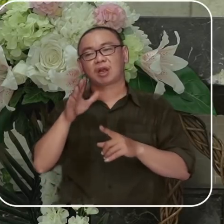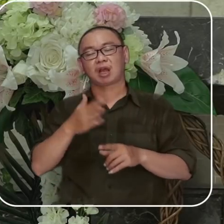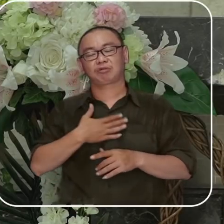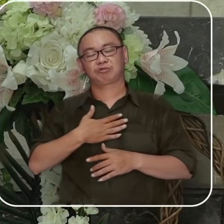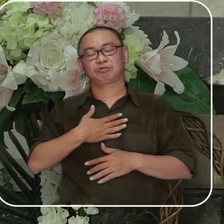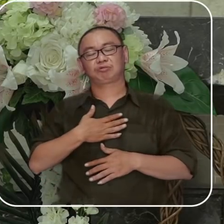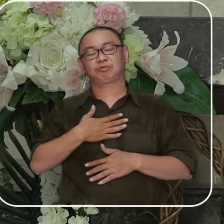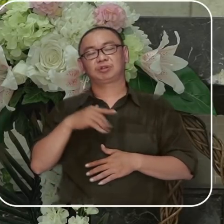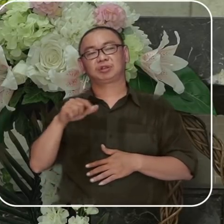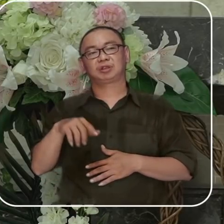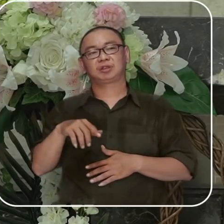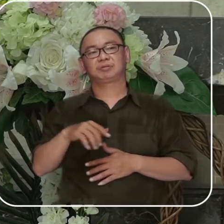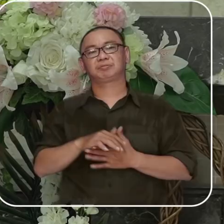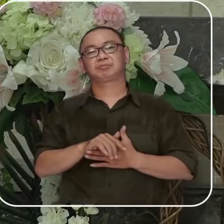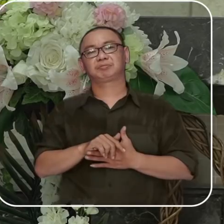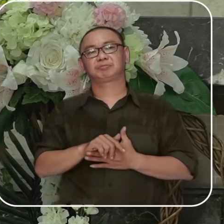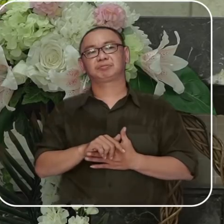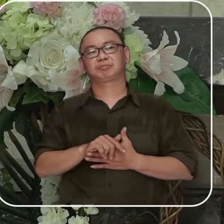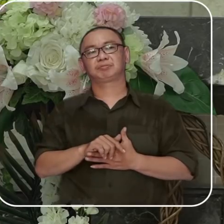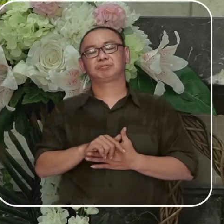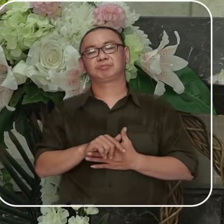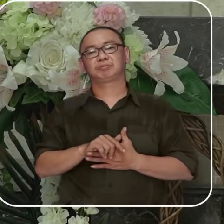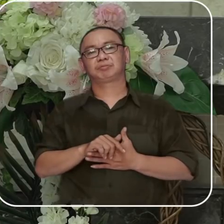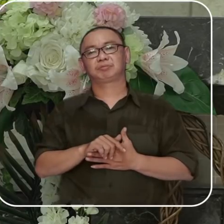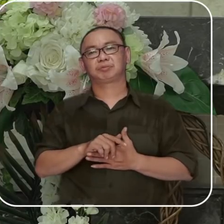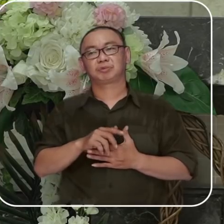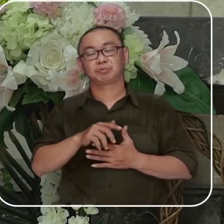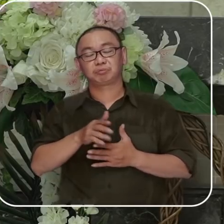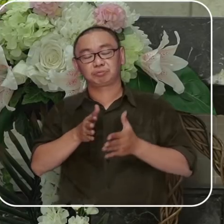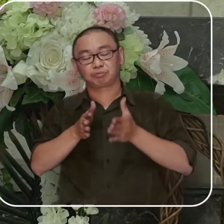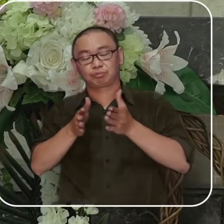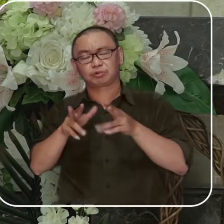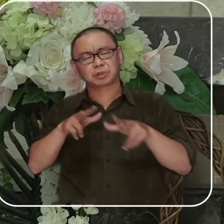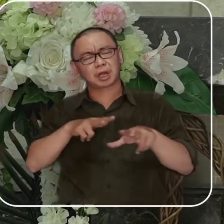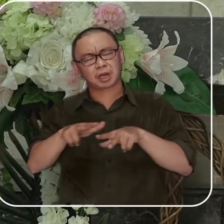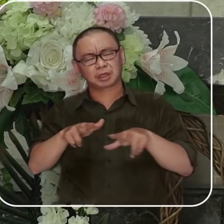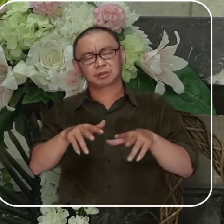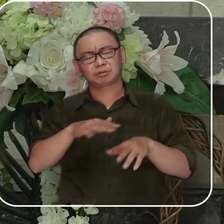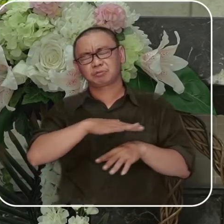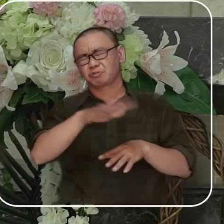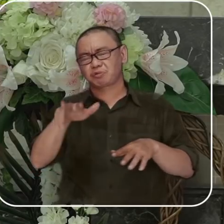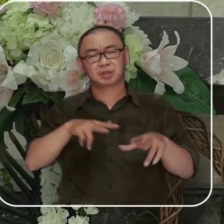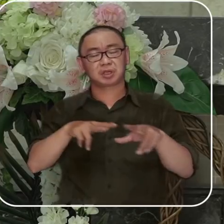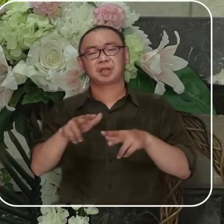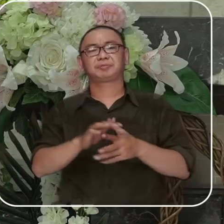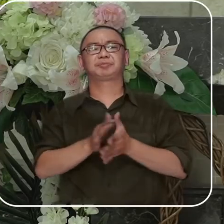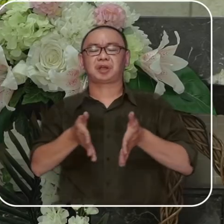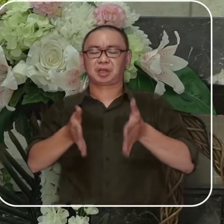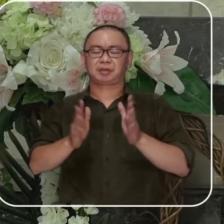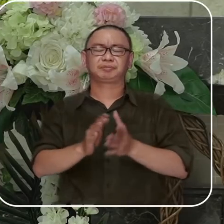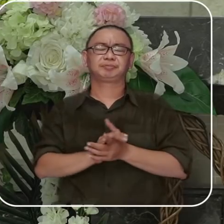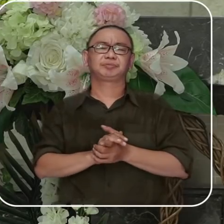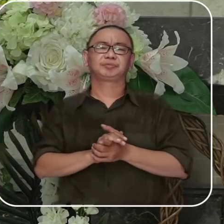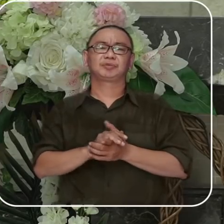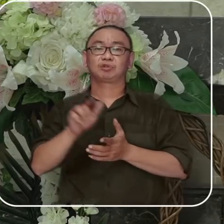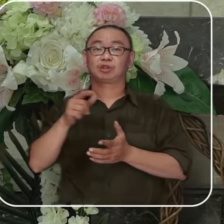ini akan menempuh jalan segala jalan. Dan itulah